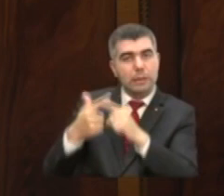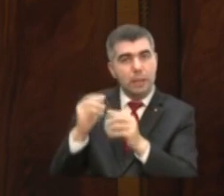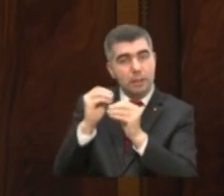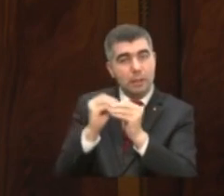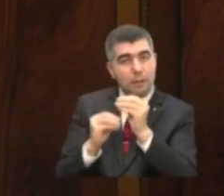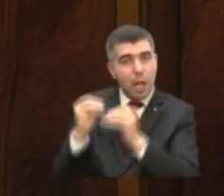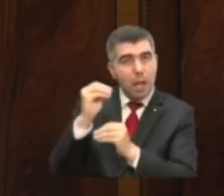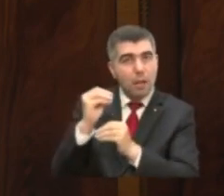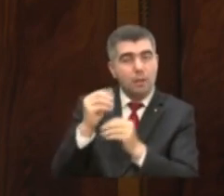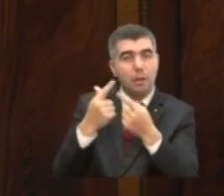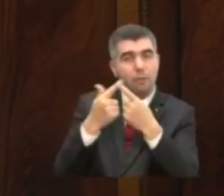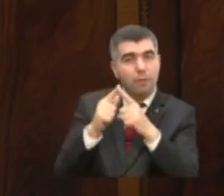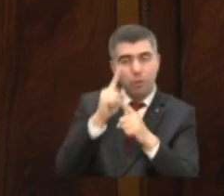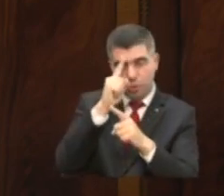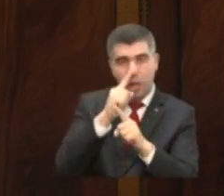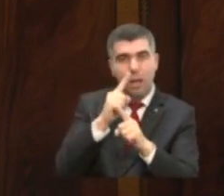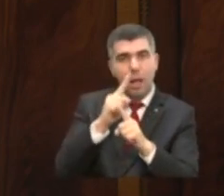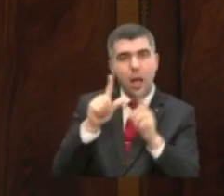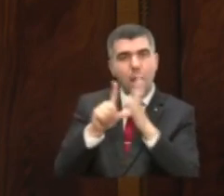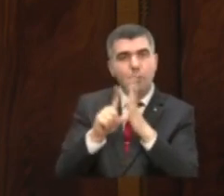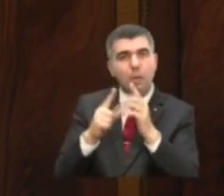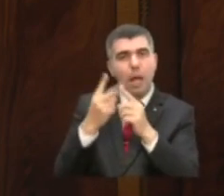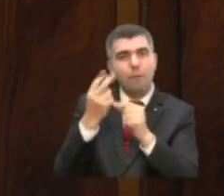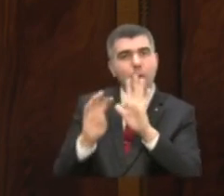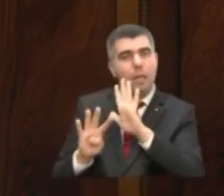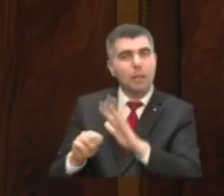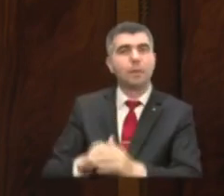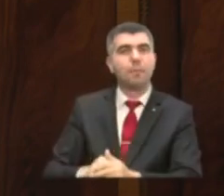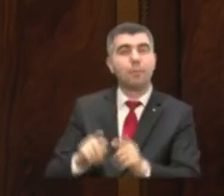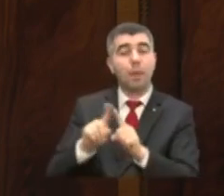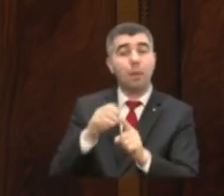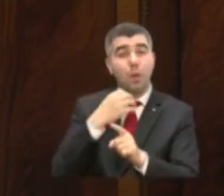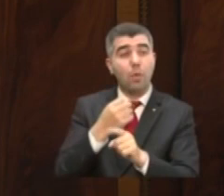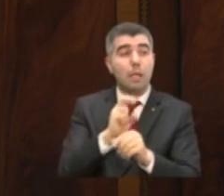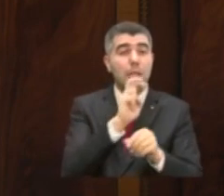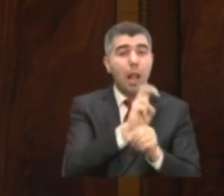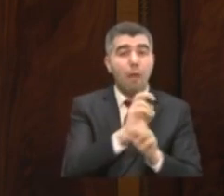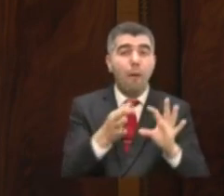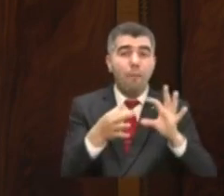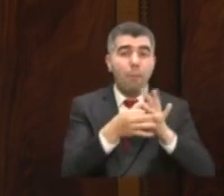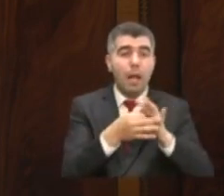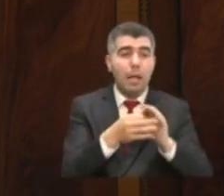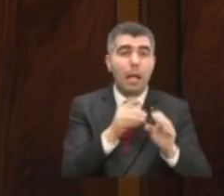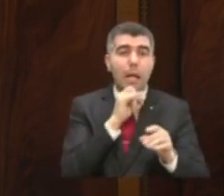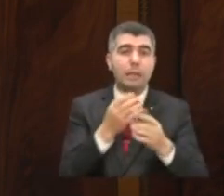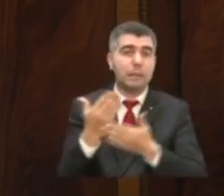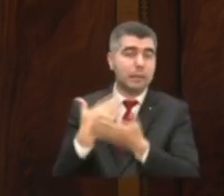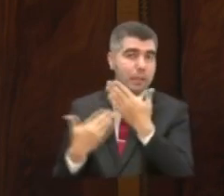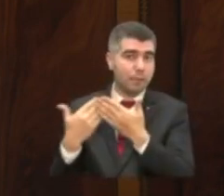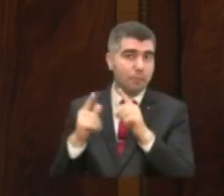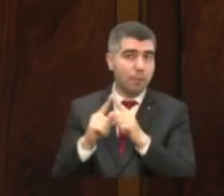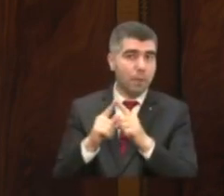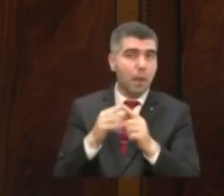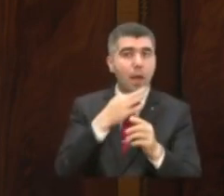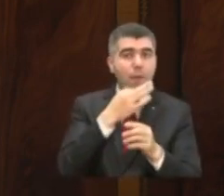عبر القروض الصغرى جاي فهاد مشروع قانون المالية، اعتماد آلية للضمان مخصصة للمقاولات الصغيرة جدا بهذا تبسيط مولوجها إلى